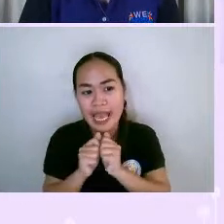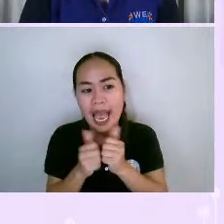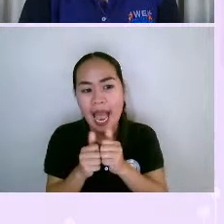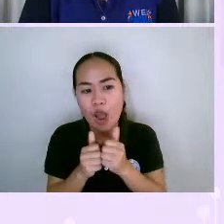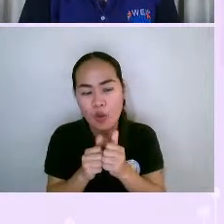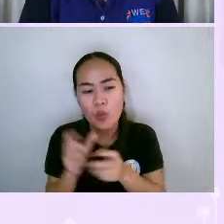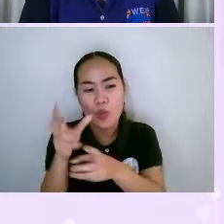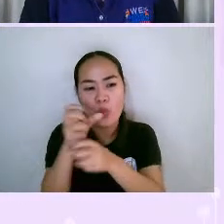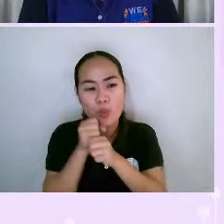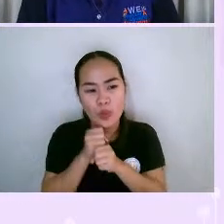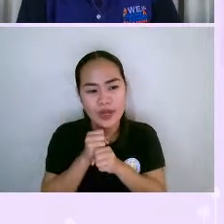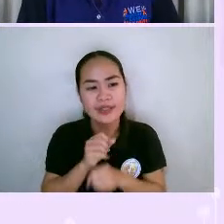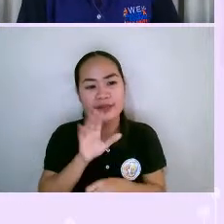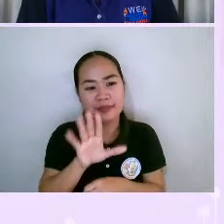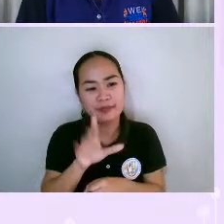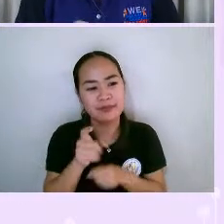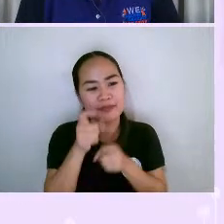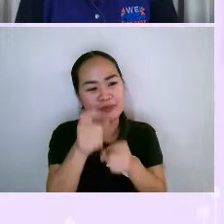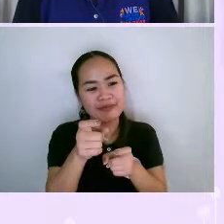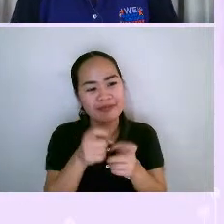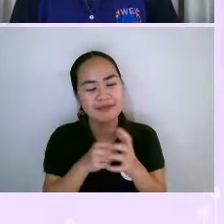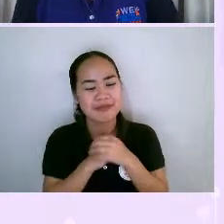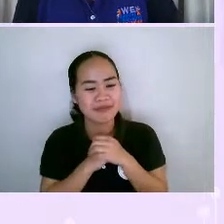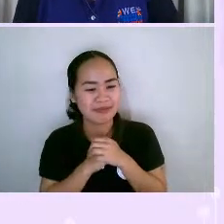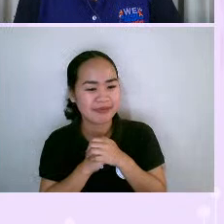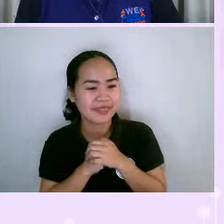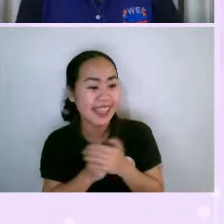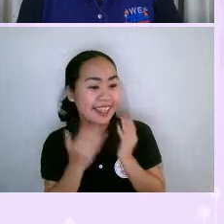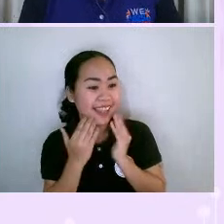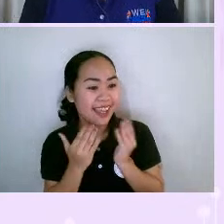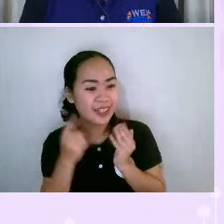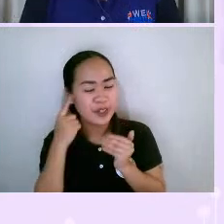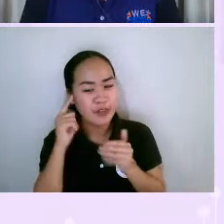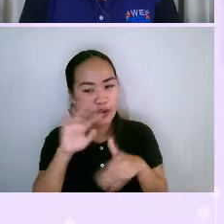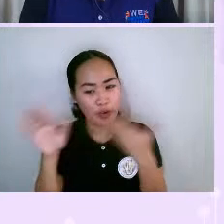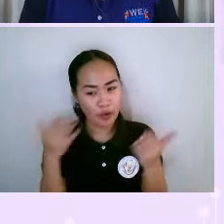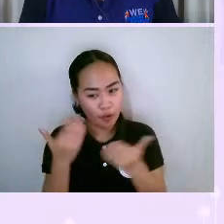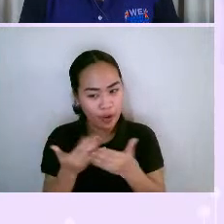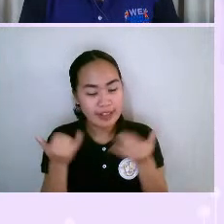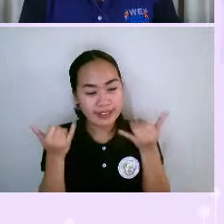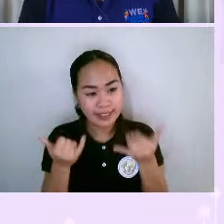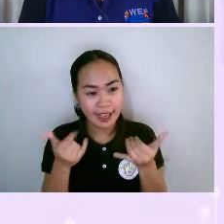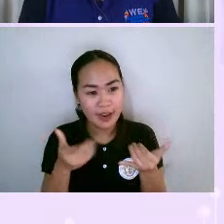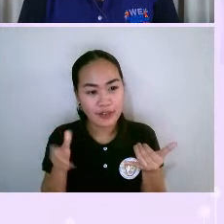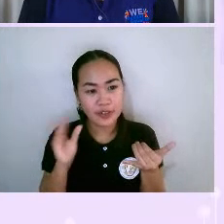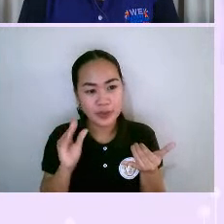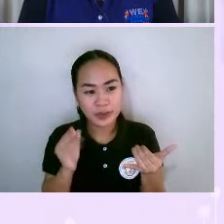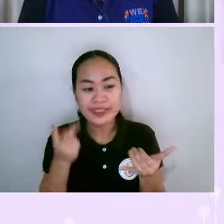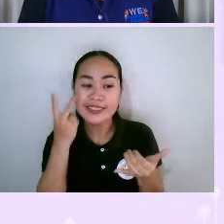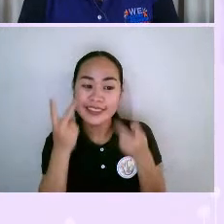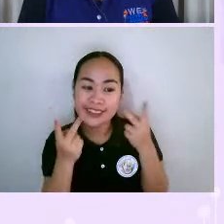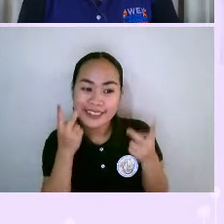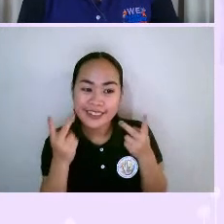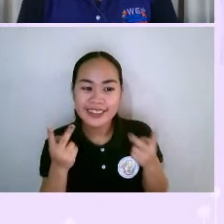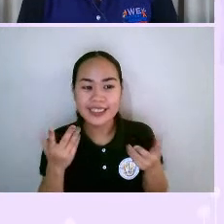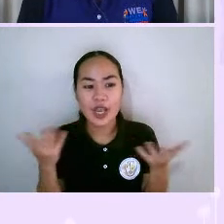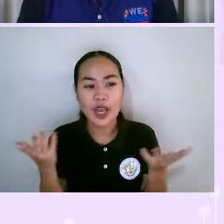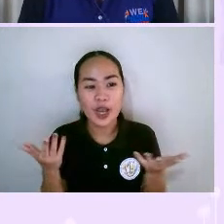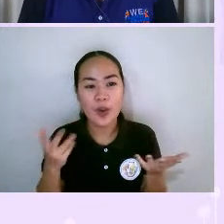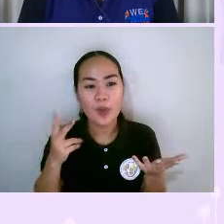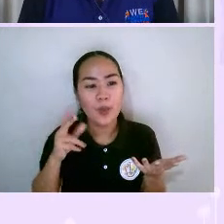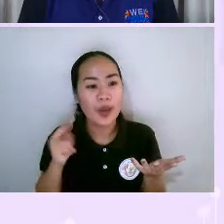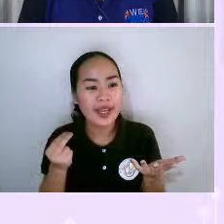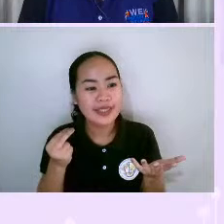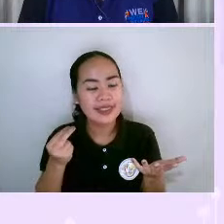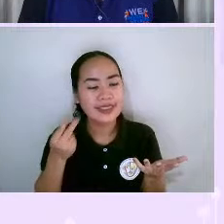prizes. Yan. Salamat sa lahat ng mga nakasama namin ngayong araw. Magkita-kita din po tayo sa March 22